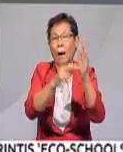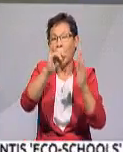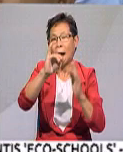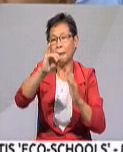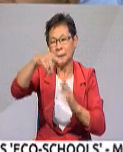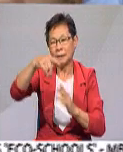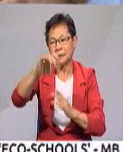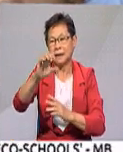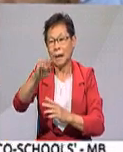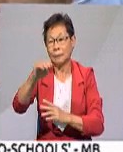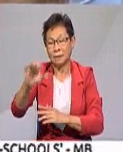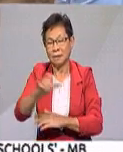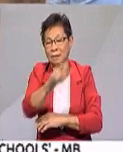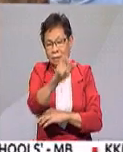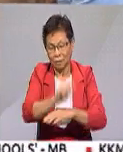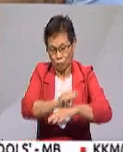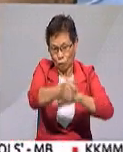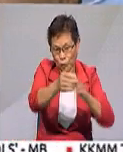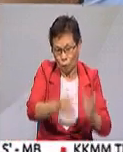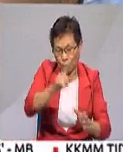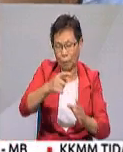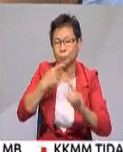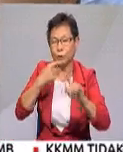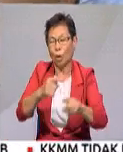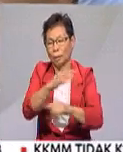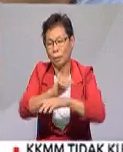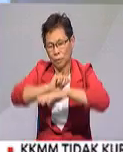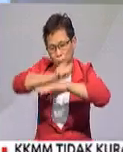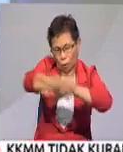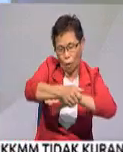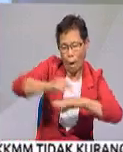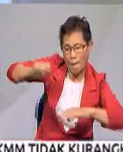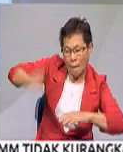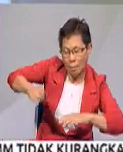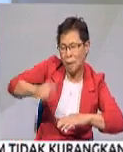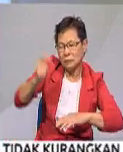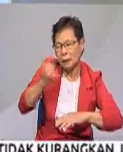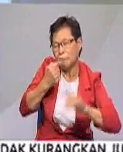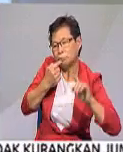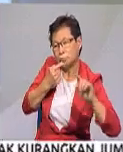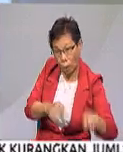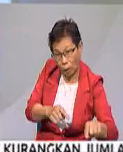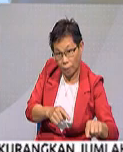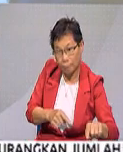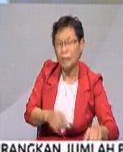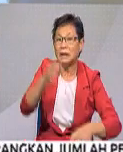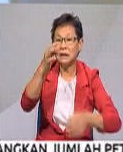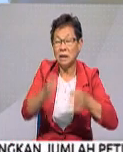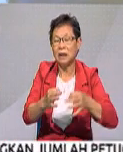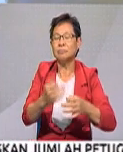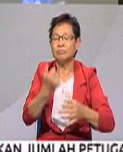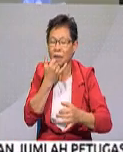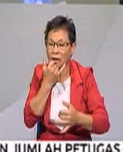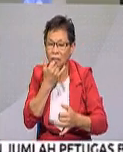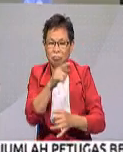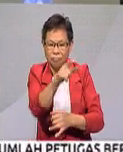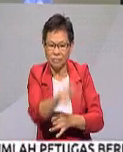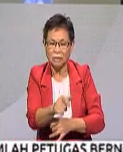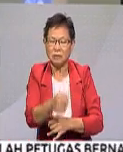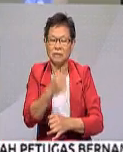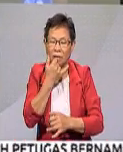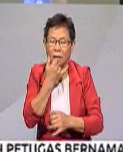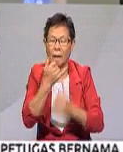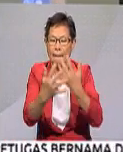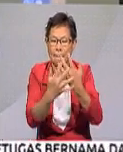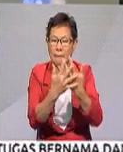IPCMC, tertuduh perlu menjawab dan boleh dituduh di mahkamah jika enggan menjawab. Jika didapati bersalah, boleh dipenjara 2